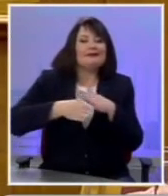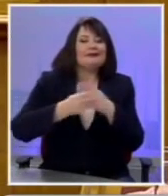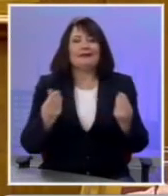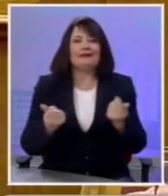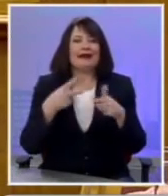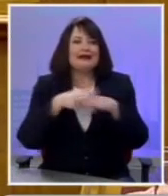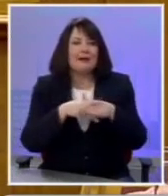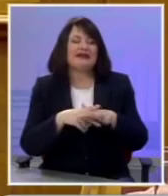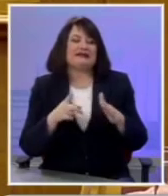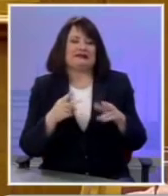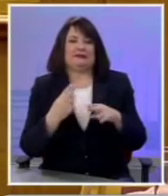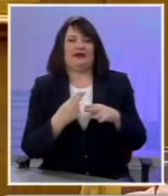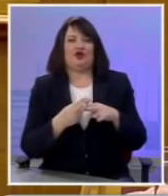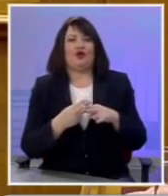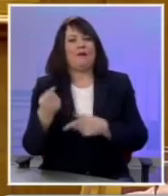προστατεύονται